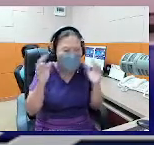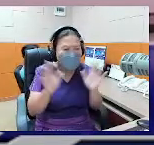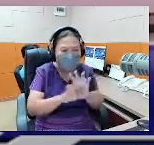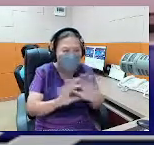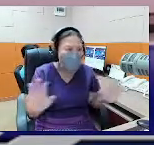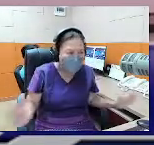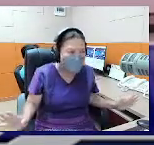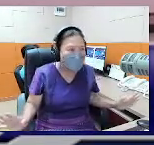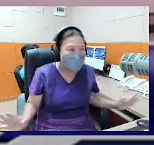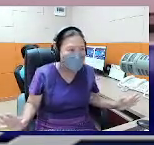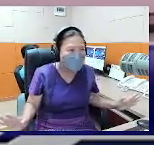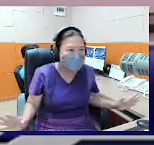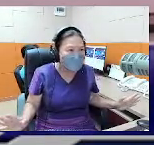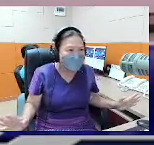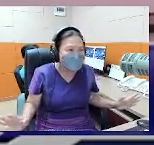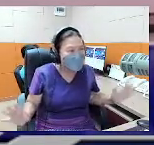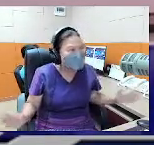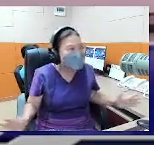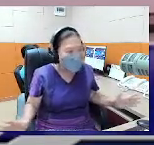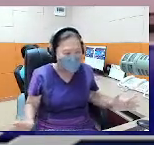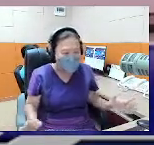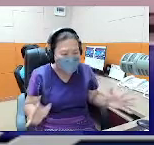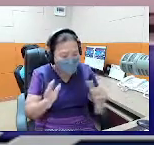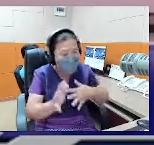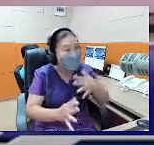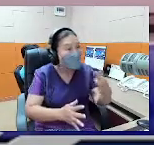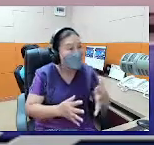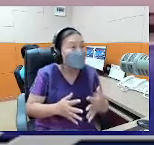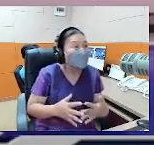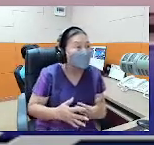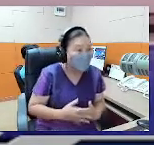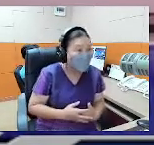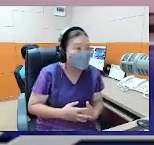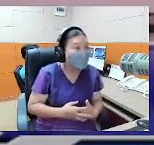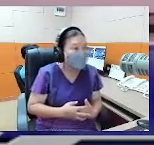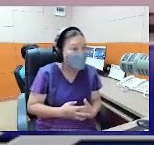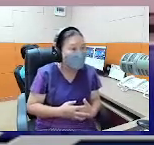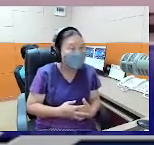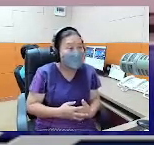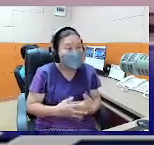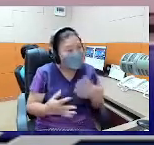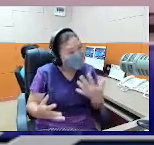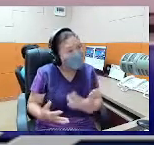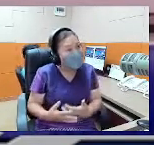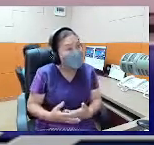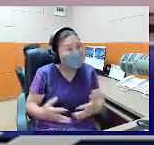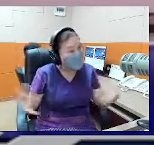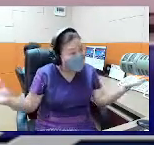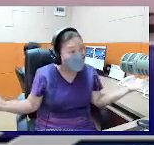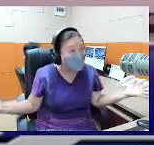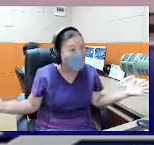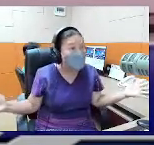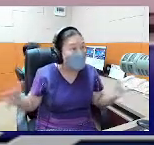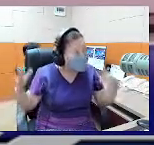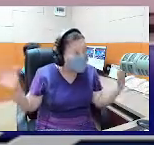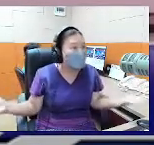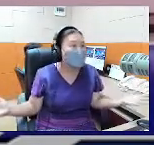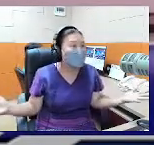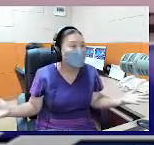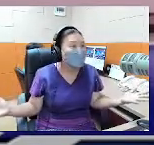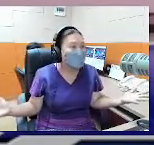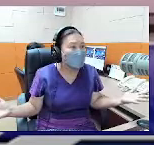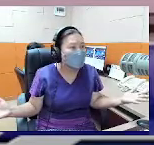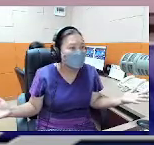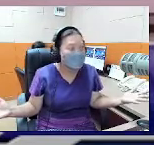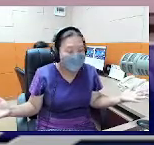องเลยค่ะว่าน้องๆไม่ตกงานแน่เพราะว่าตลาดนี้ไม่เฉพาะการบริโภคในประเทศนะคะอาจารย์พี่น้องมุสลิมมีอยู่แทบทุกมีอยู่ทุกจังหวั